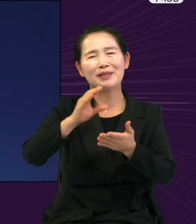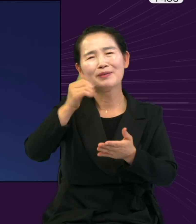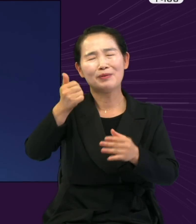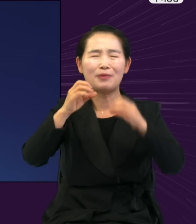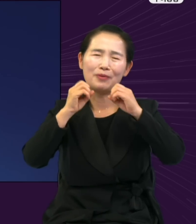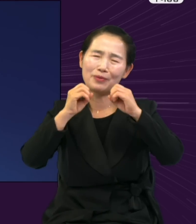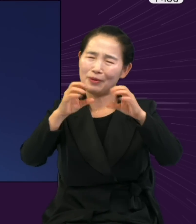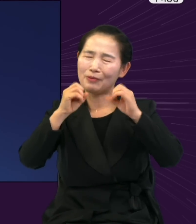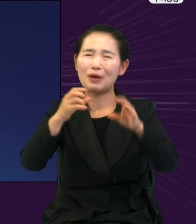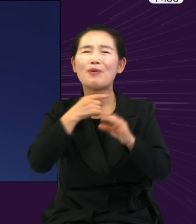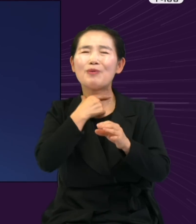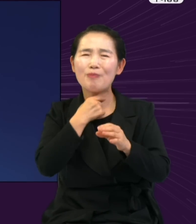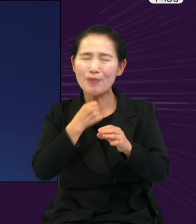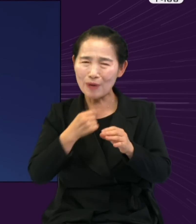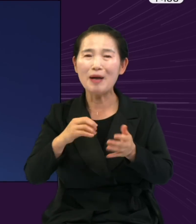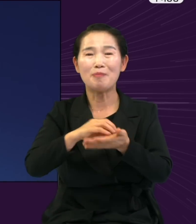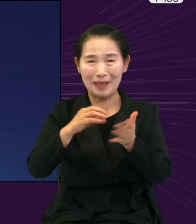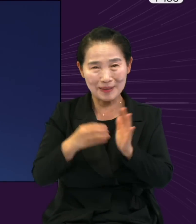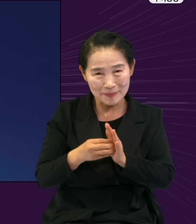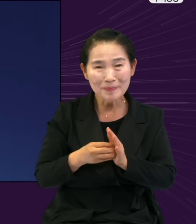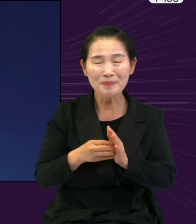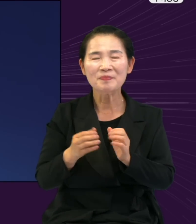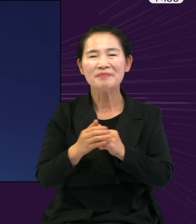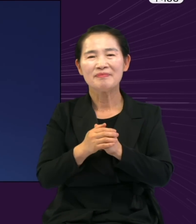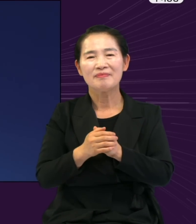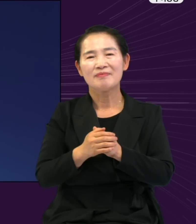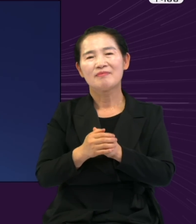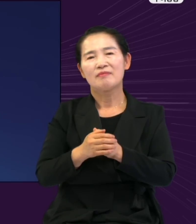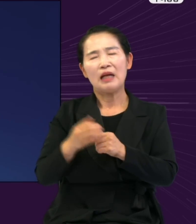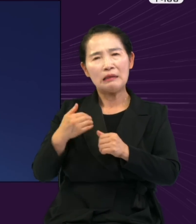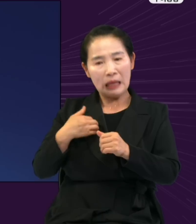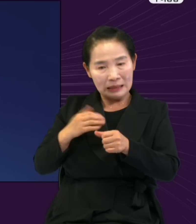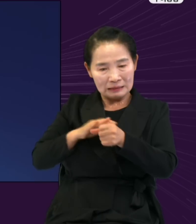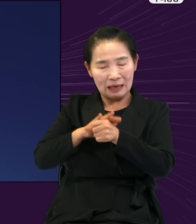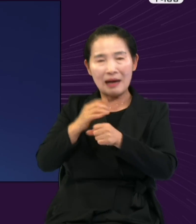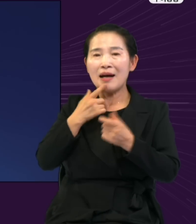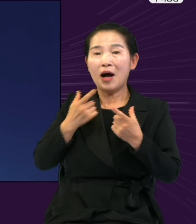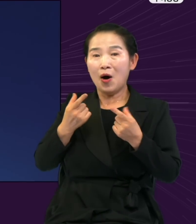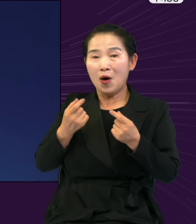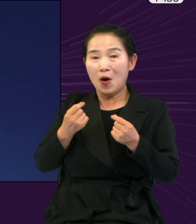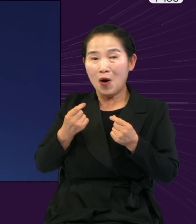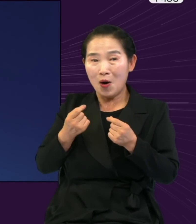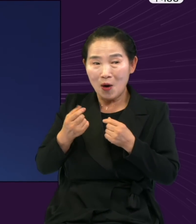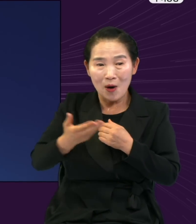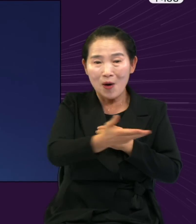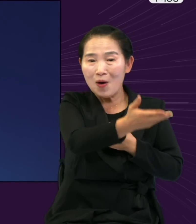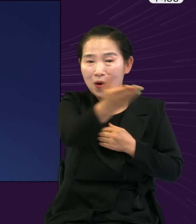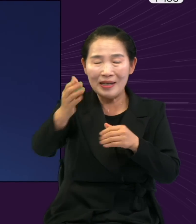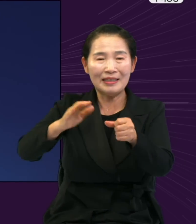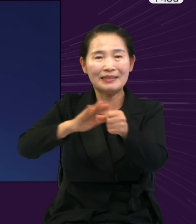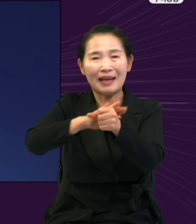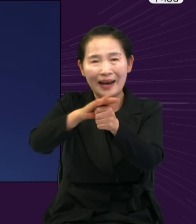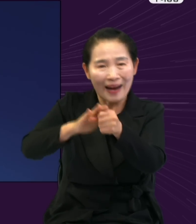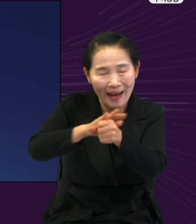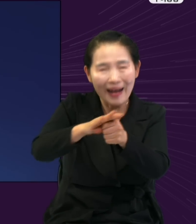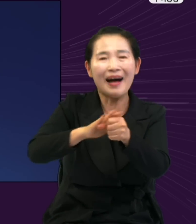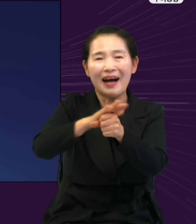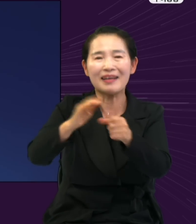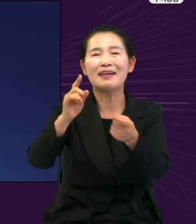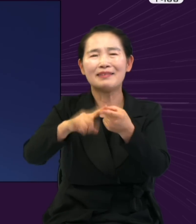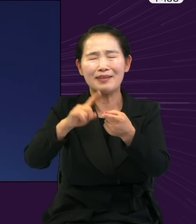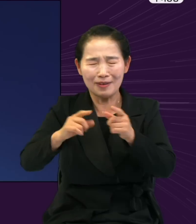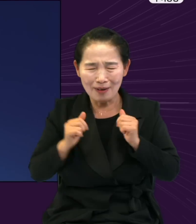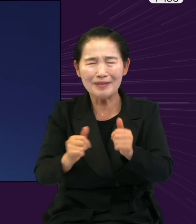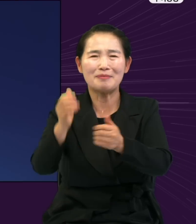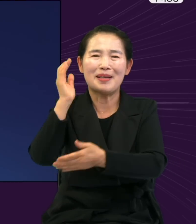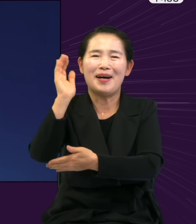싶어 했거든요. 나를 사랑하시는 동일한 가치로 그들을 사랑하시는 하나님이라고 말하던 남편 때문에